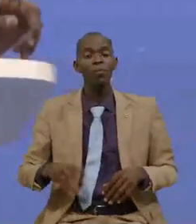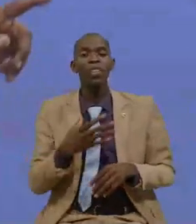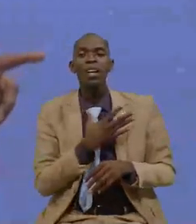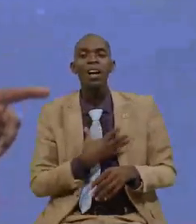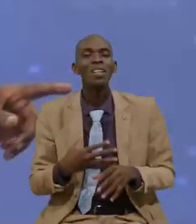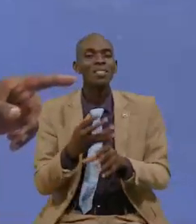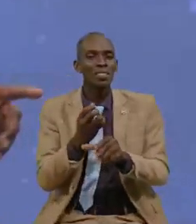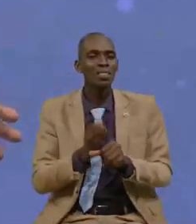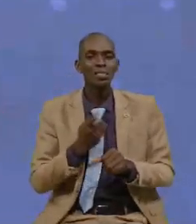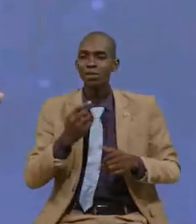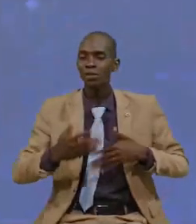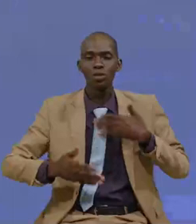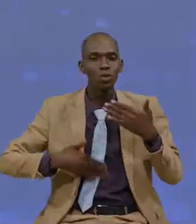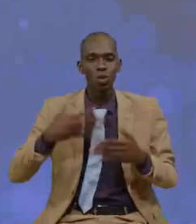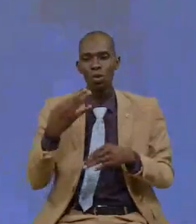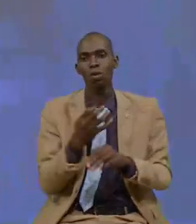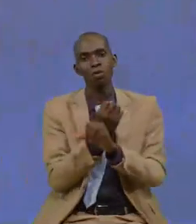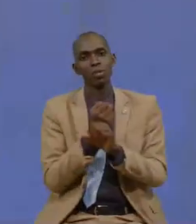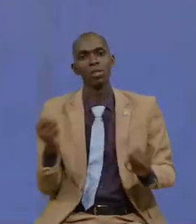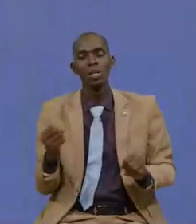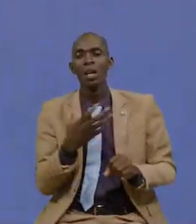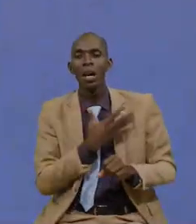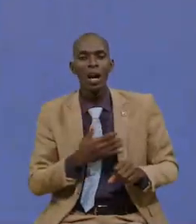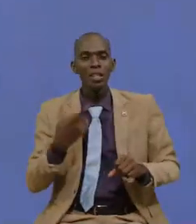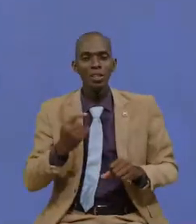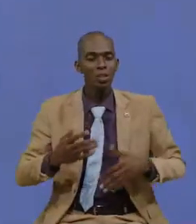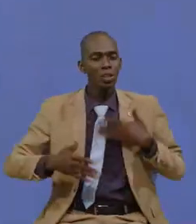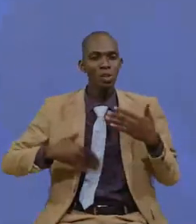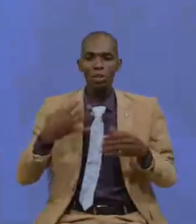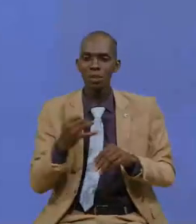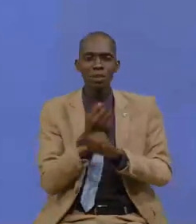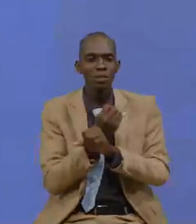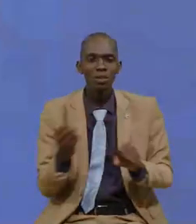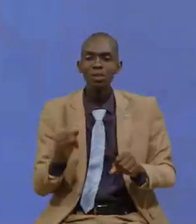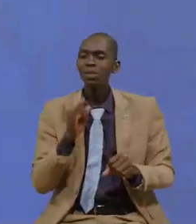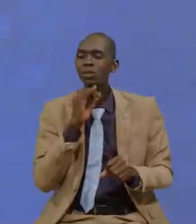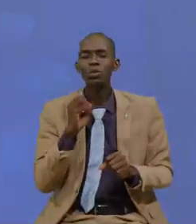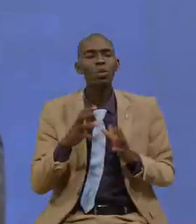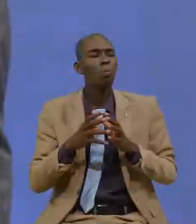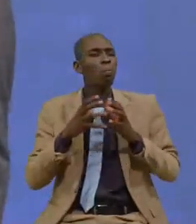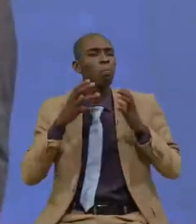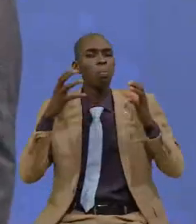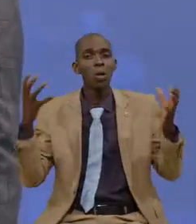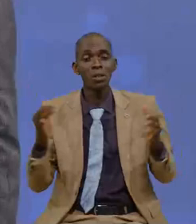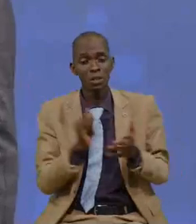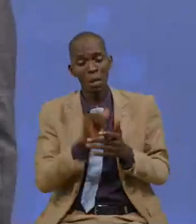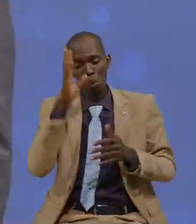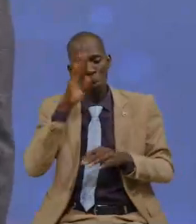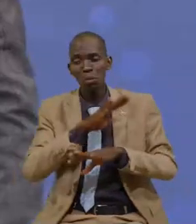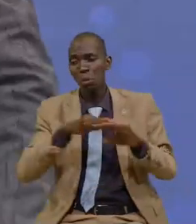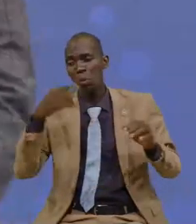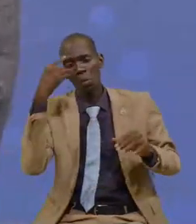joie. Il est venu recevoir. Il a reçu la joie du salut. Et la joie du salut l'a